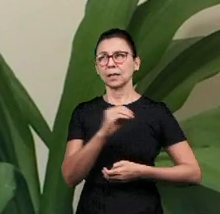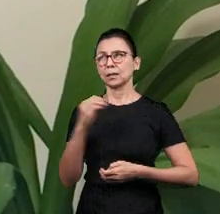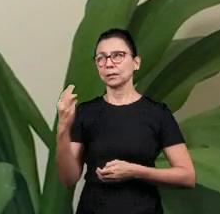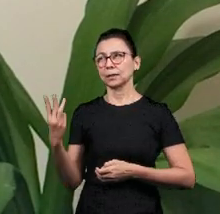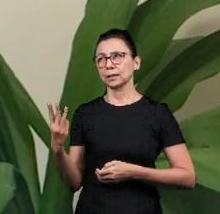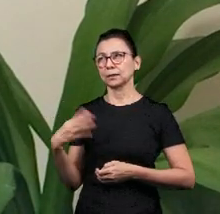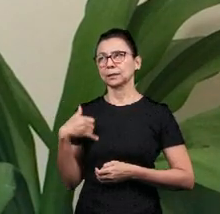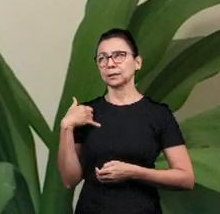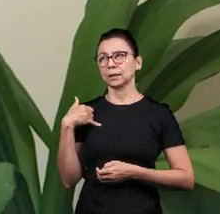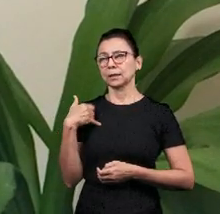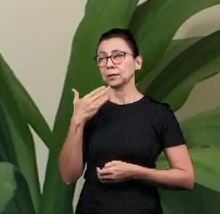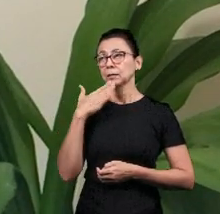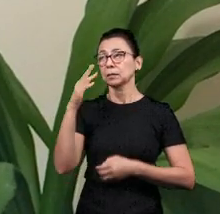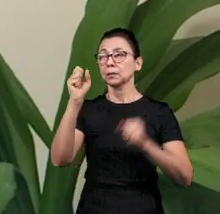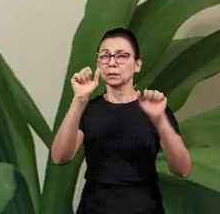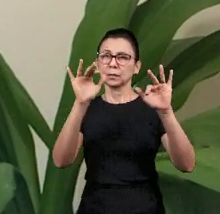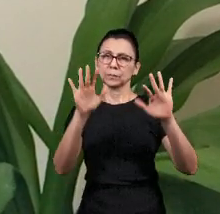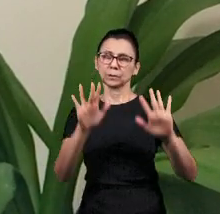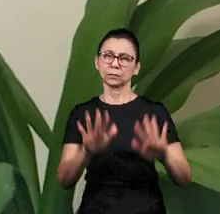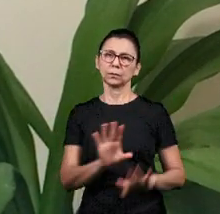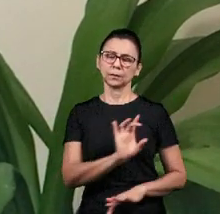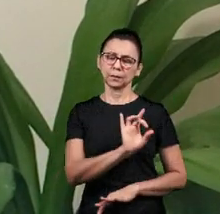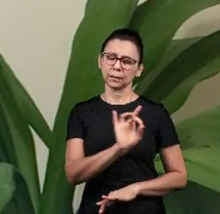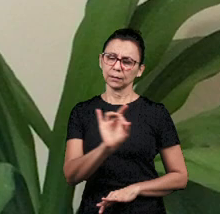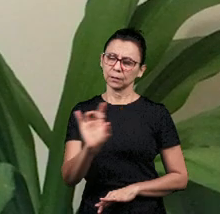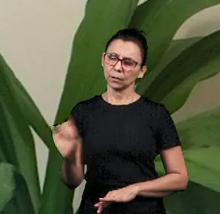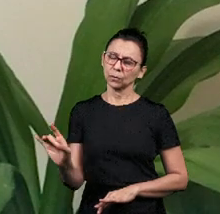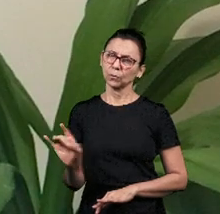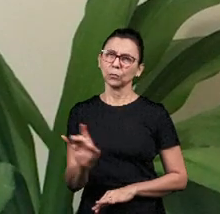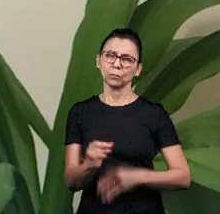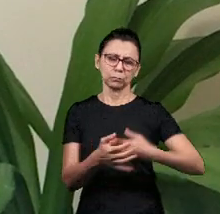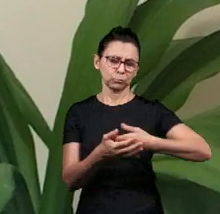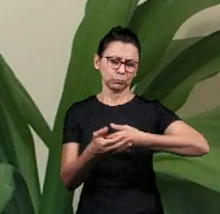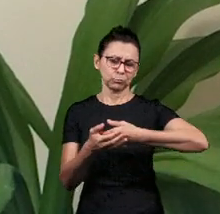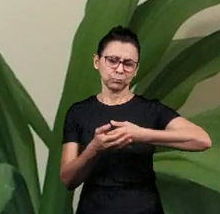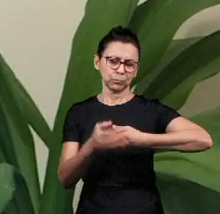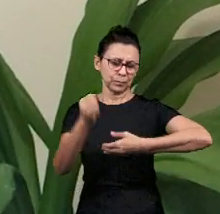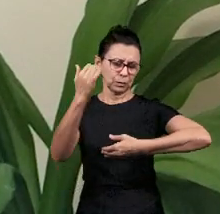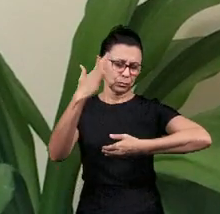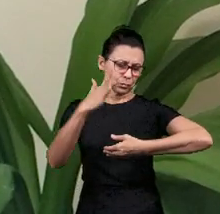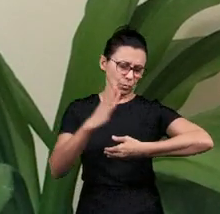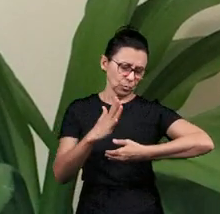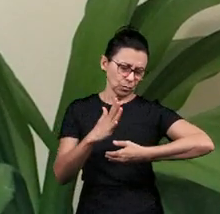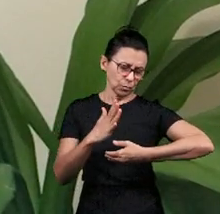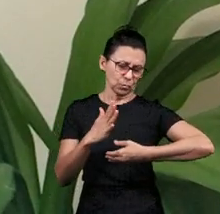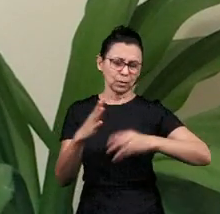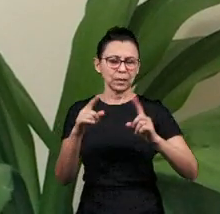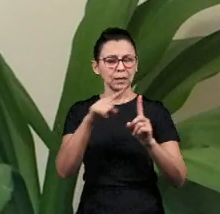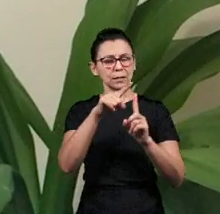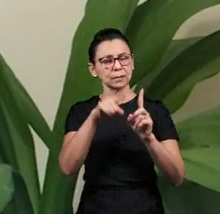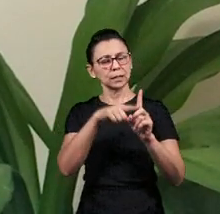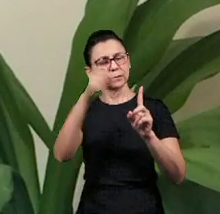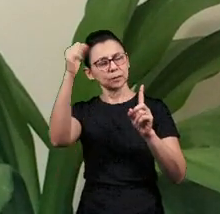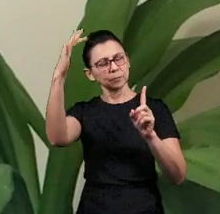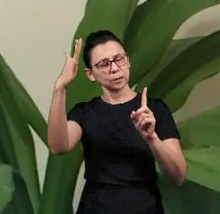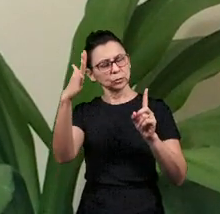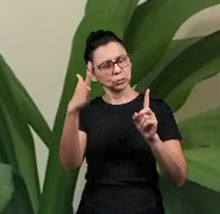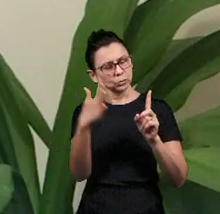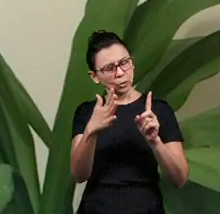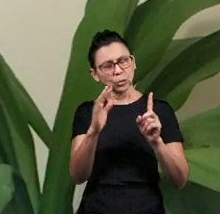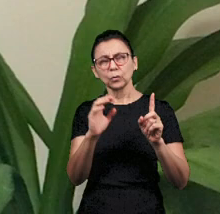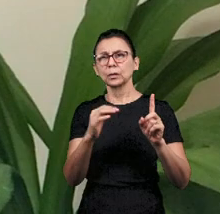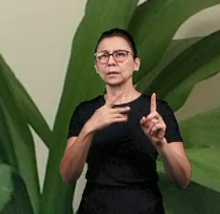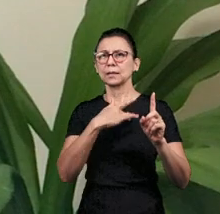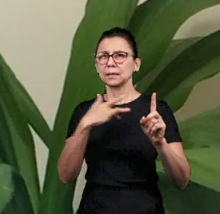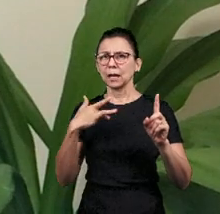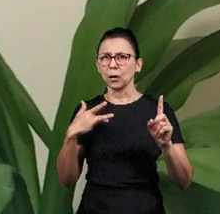ta bénédiction en faveur de chacune d'elles, chaque enfant de petit et les sœurs qui sont enceintes, que je puisse les